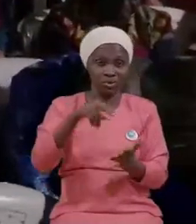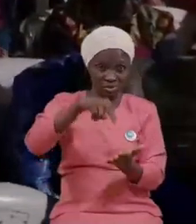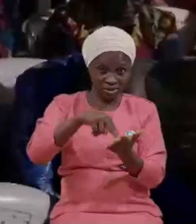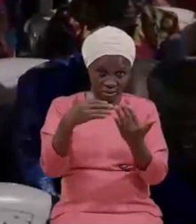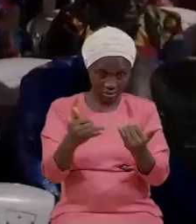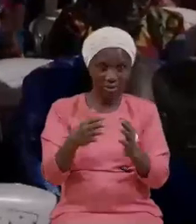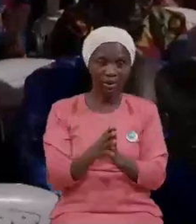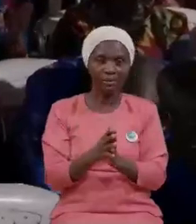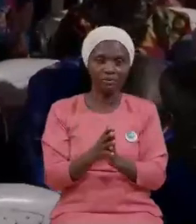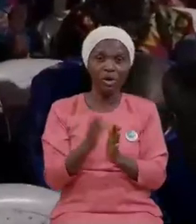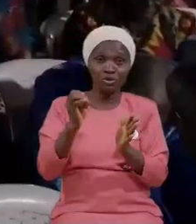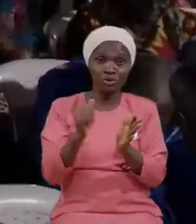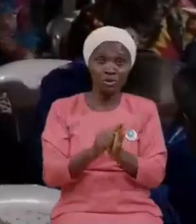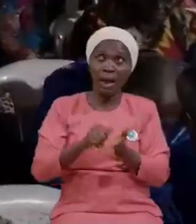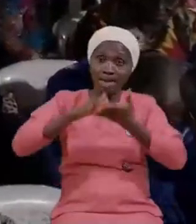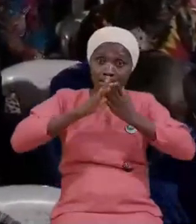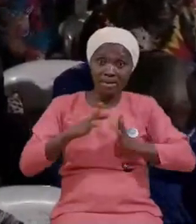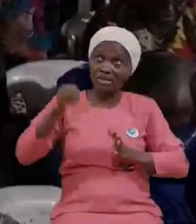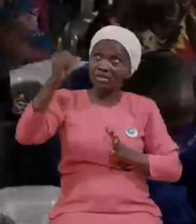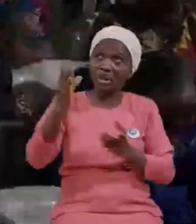Et tu veux la paix de Dieu dans ta vie.